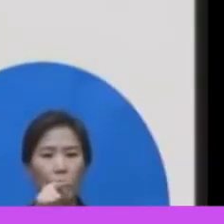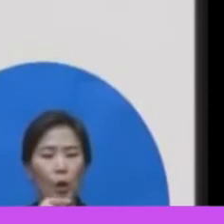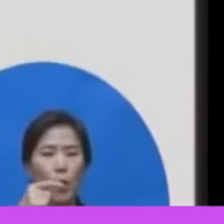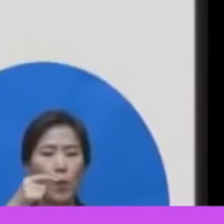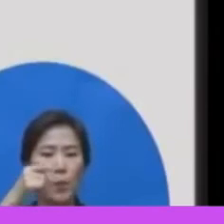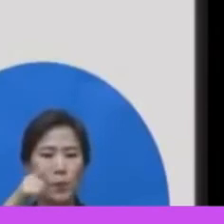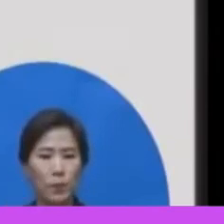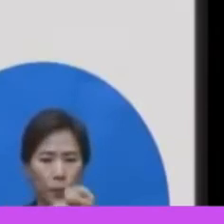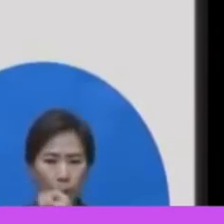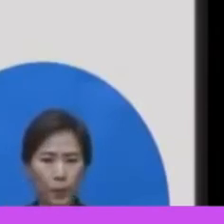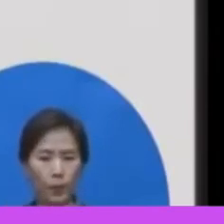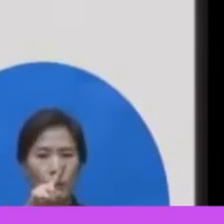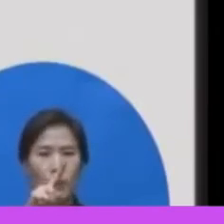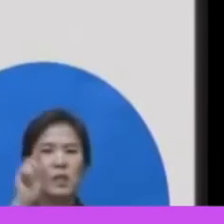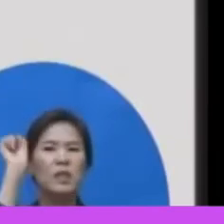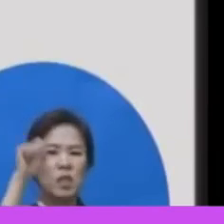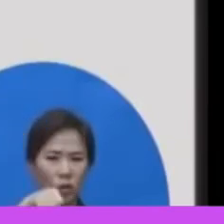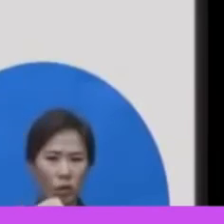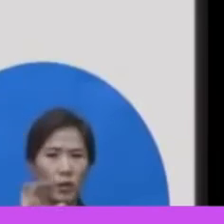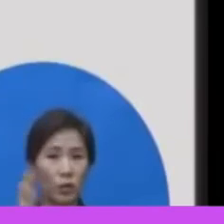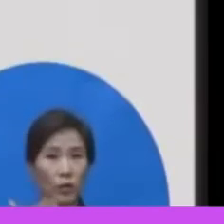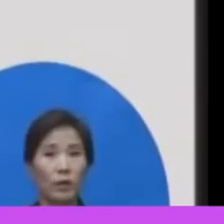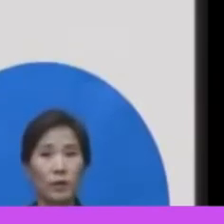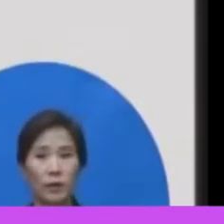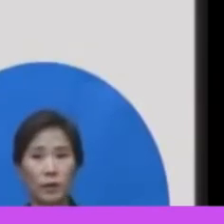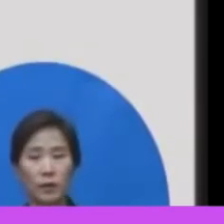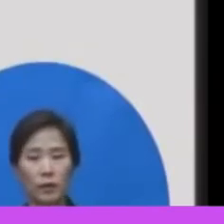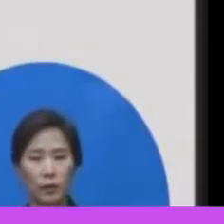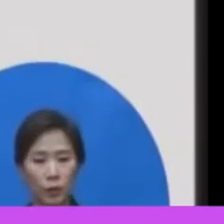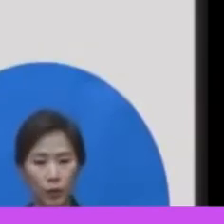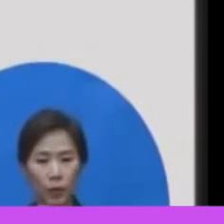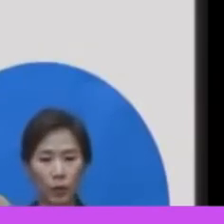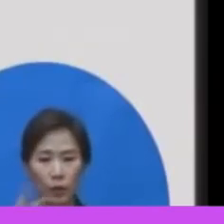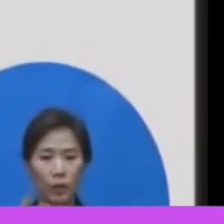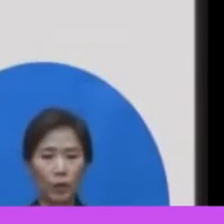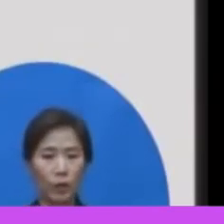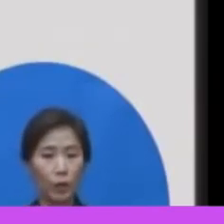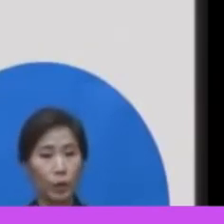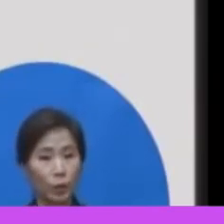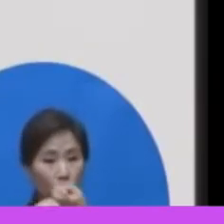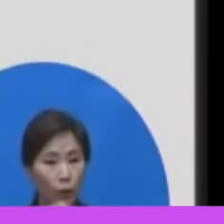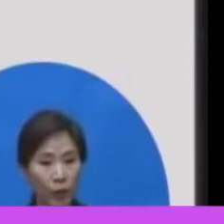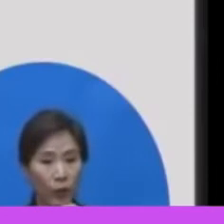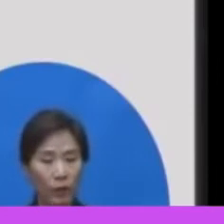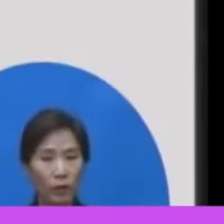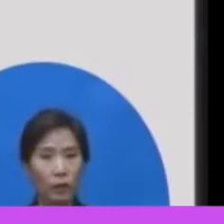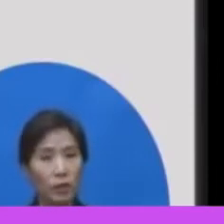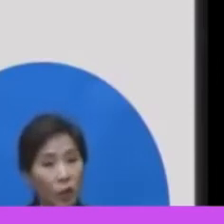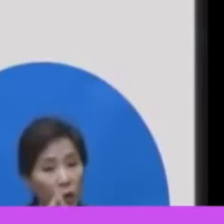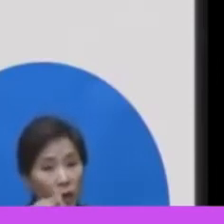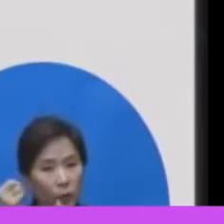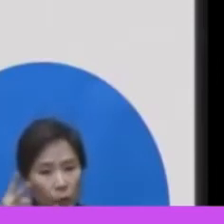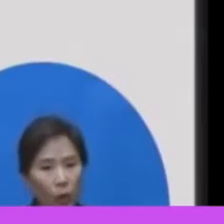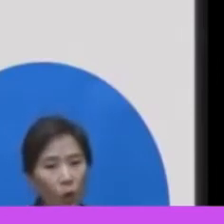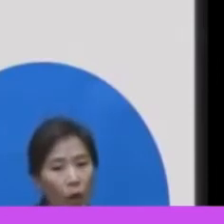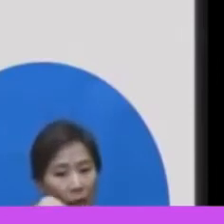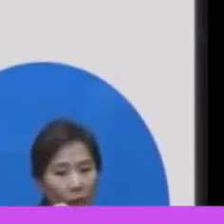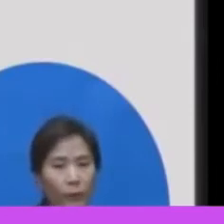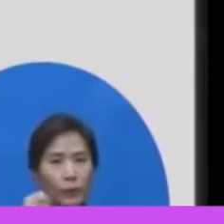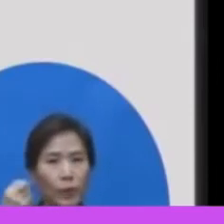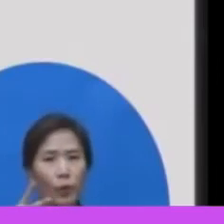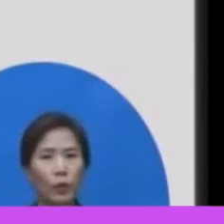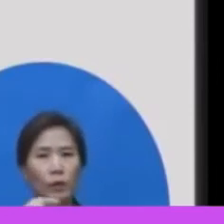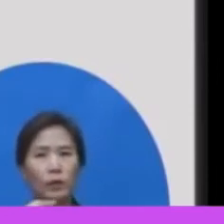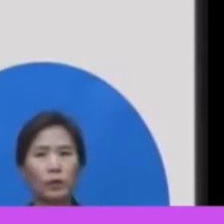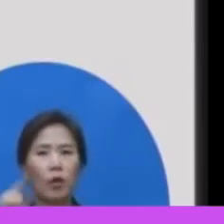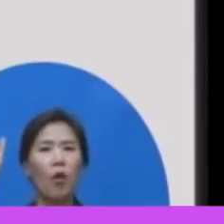향상시킬 수 없는 자에게 제한 없이 노조의 설립, 가입, 활동을 허용하게 되면 결국 단체협약을 적용받지 않는